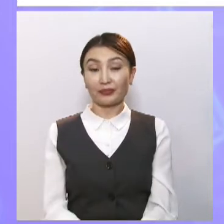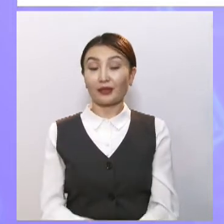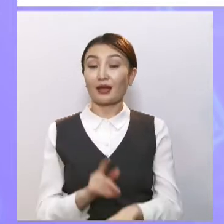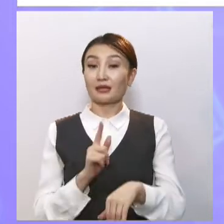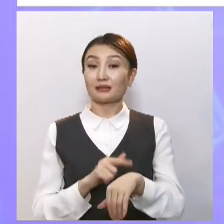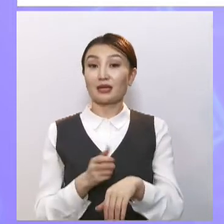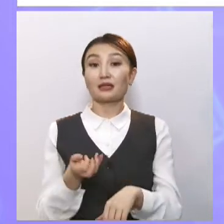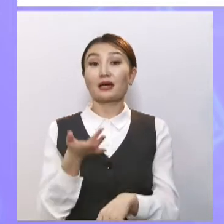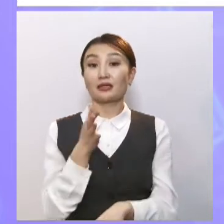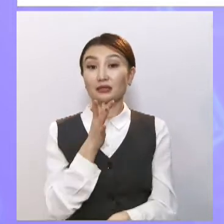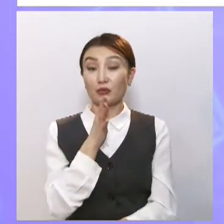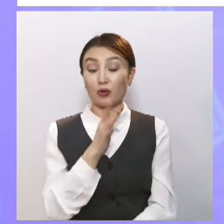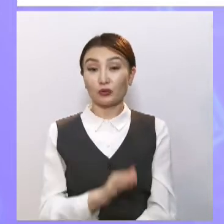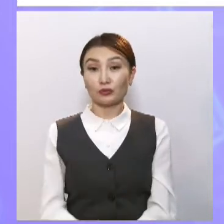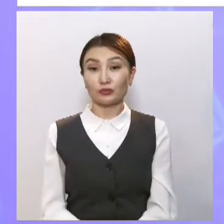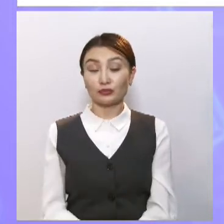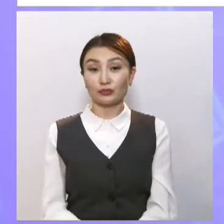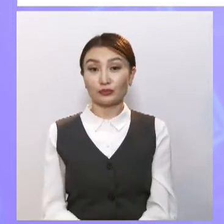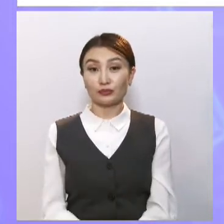Саат канча болду?